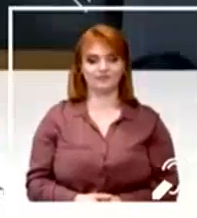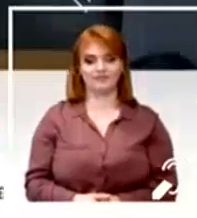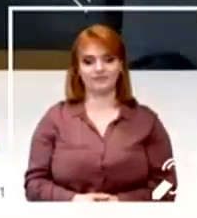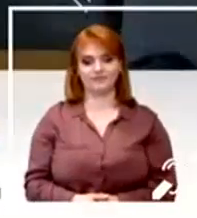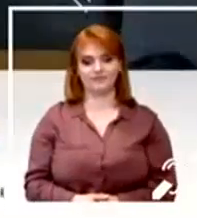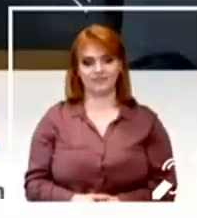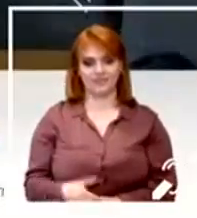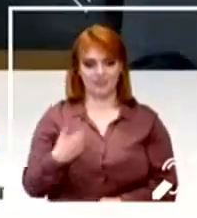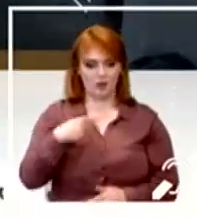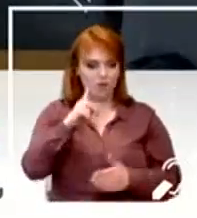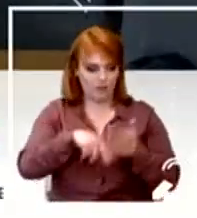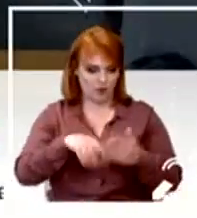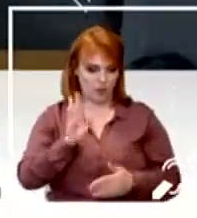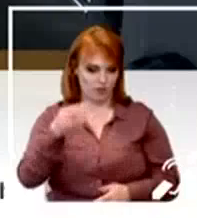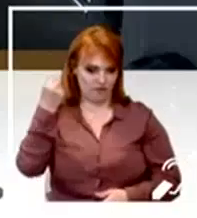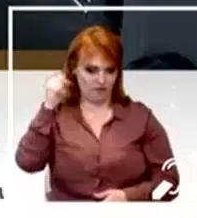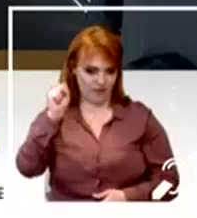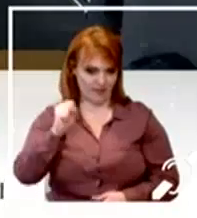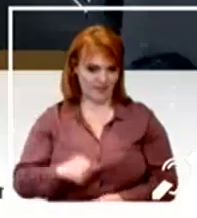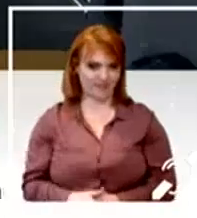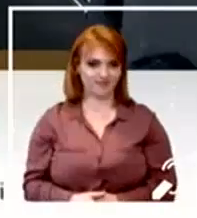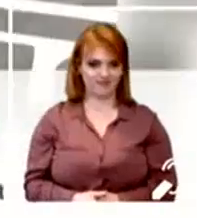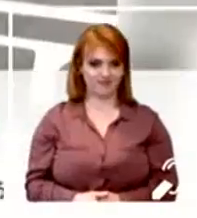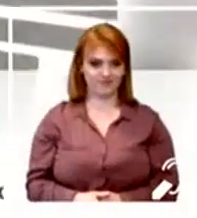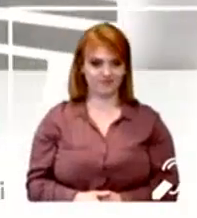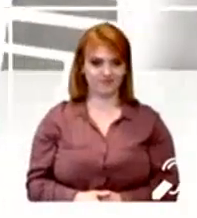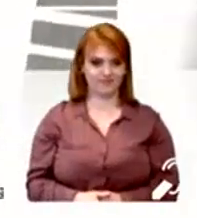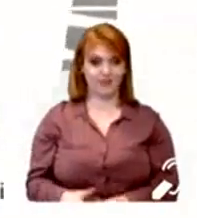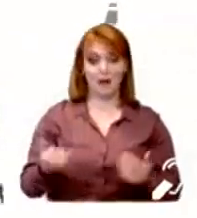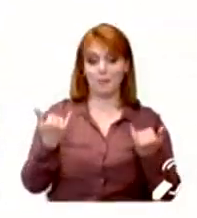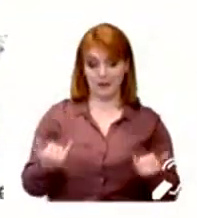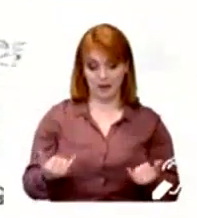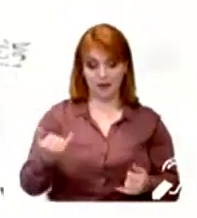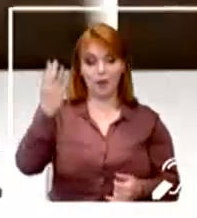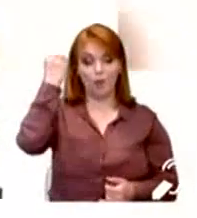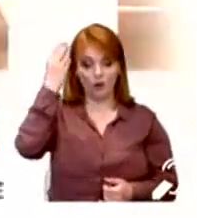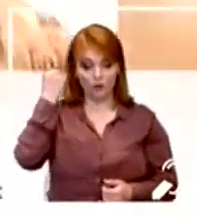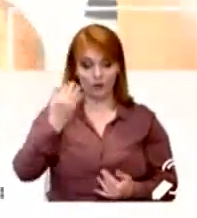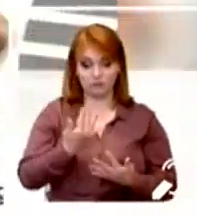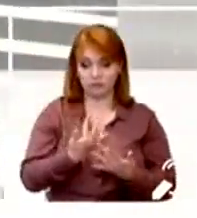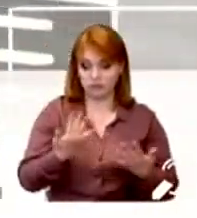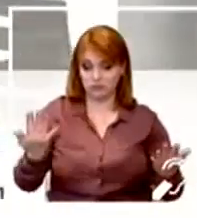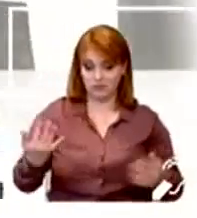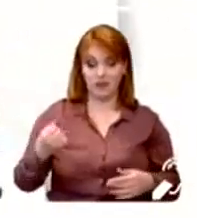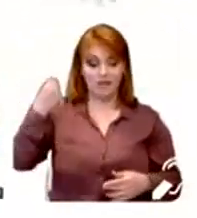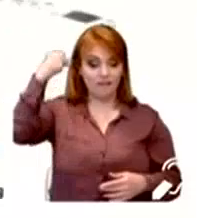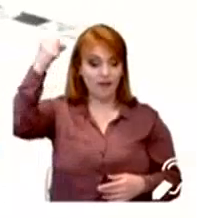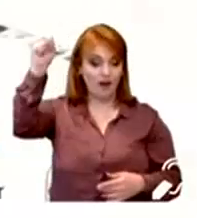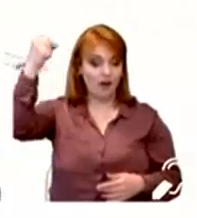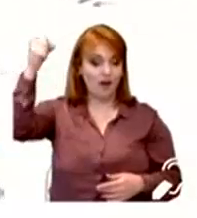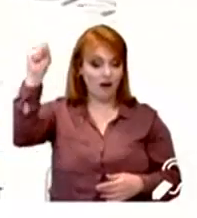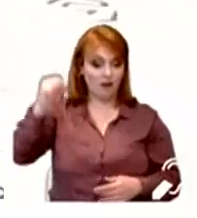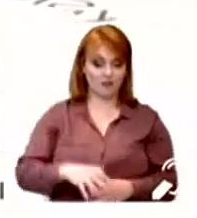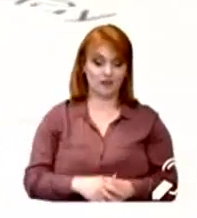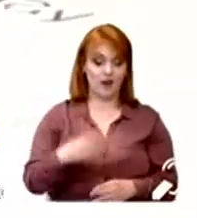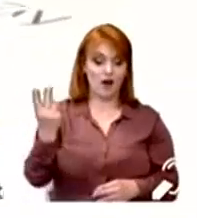sigur voi câștiga această luptă, pentru că știu că sunt mai bun ca el. În prezent, basarabeanul are o serie de 2 victorii clare în octagon,